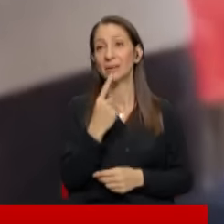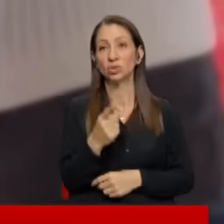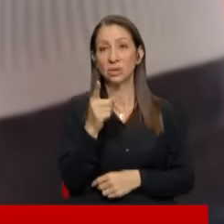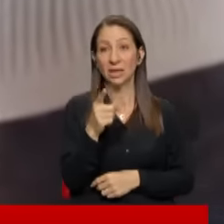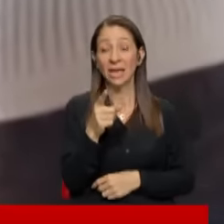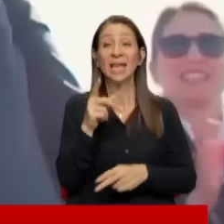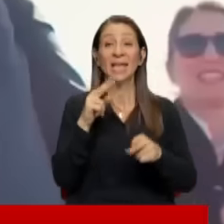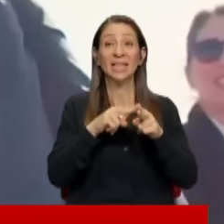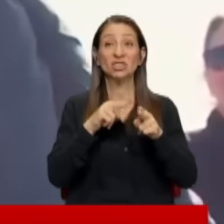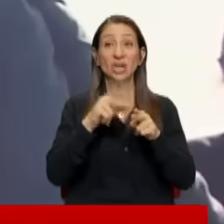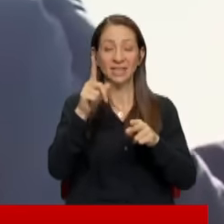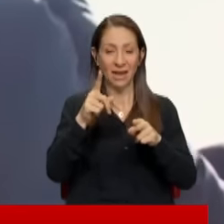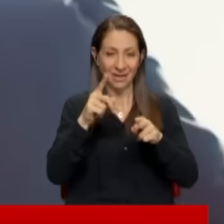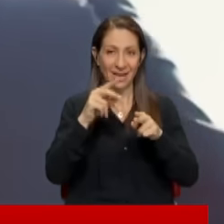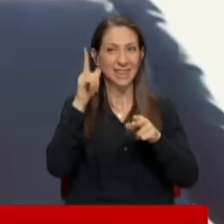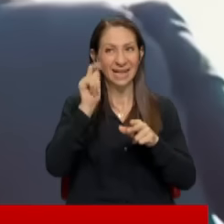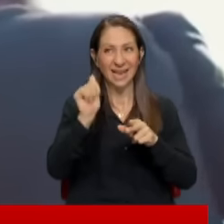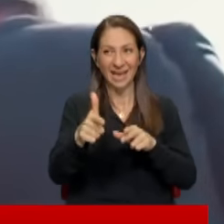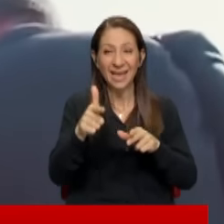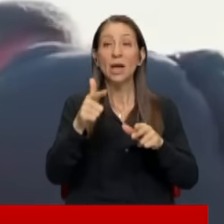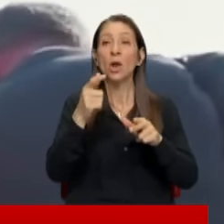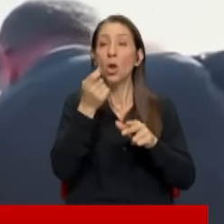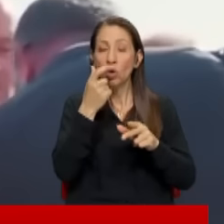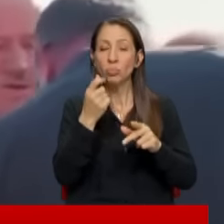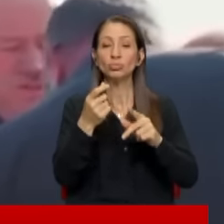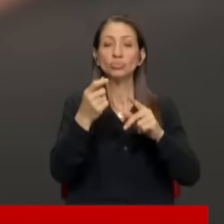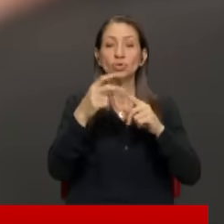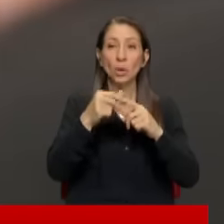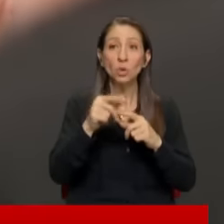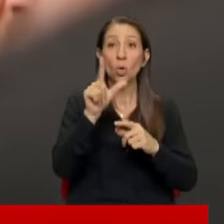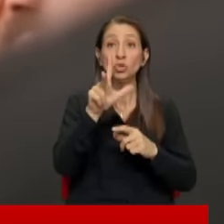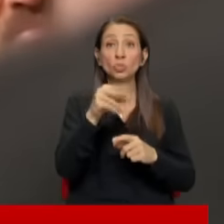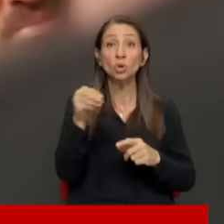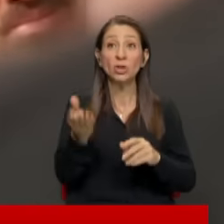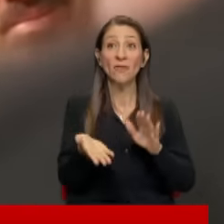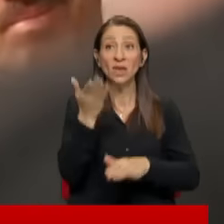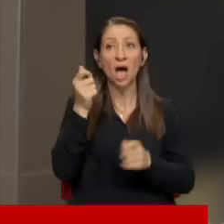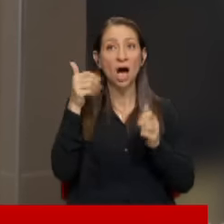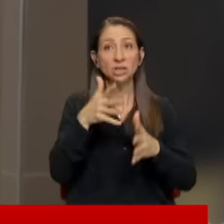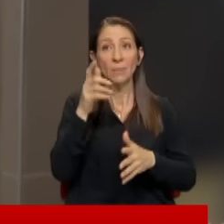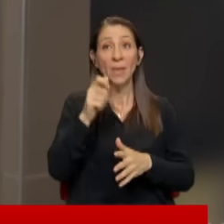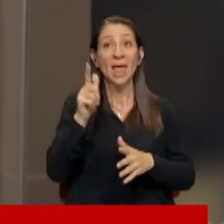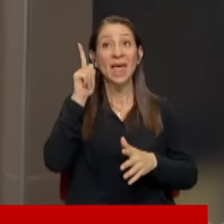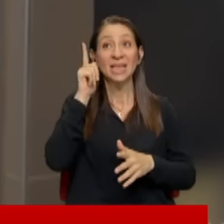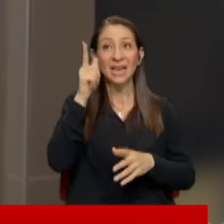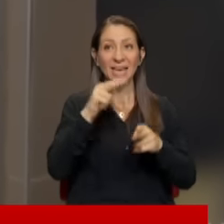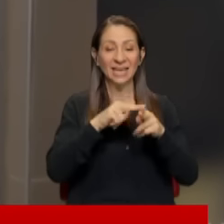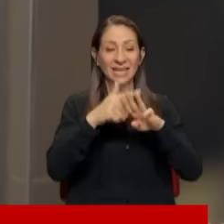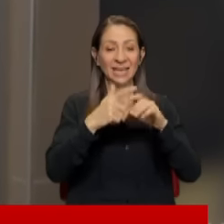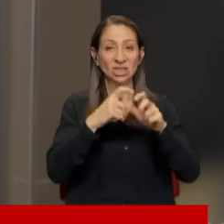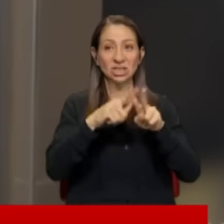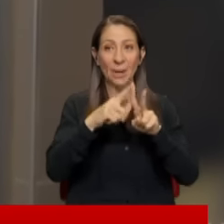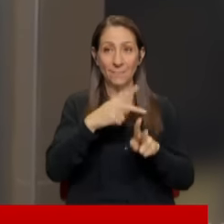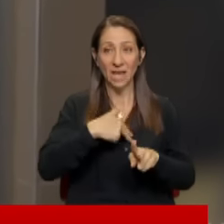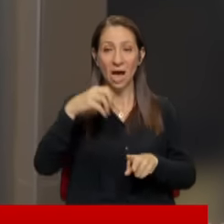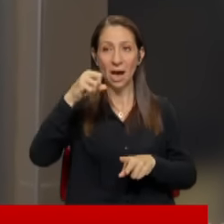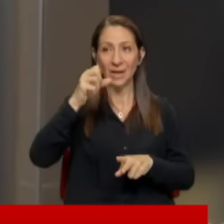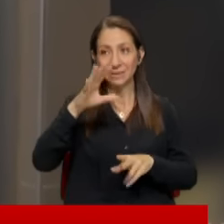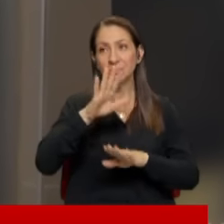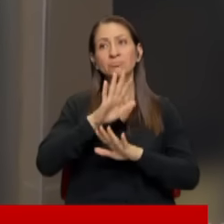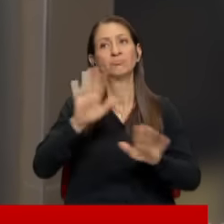demişti. Keşan'da da kuru yemiş ve lokum gibi ürünlere 13 milyon liradan fazla harcama yapılmış. Edirne'nin Keşan Belediyesi de AK